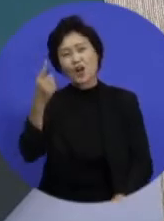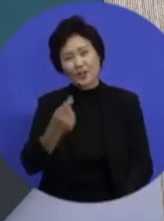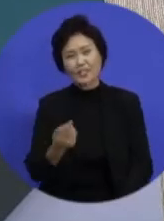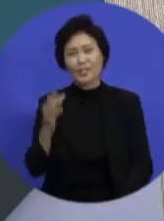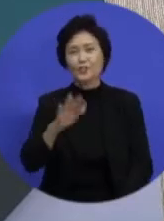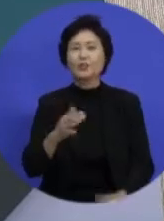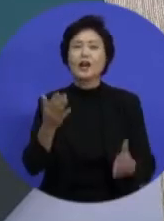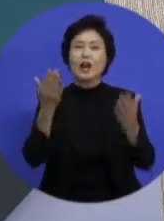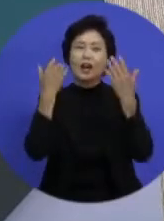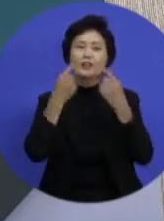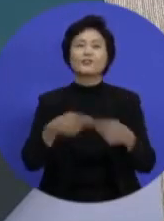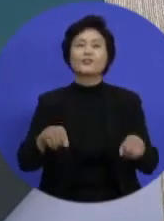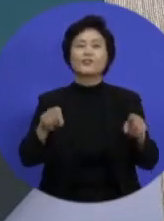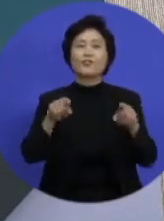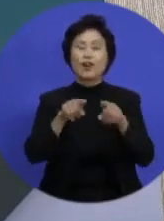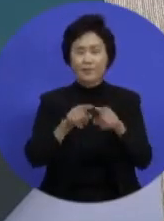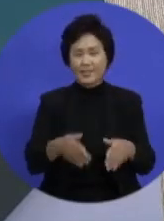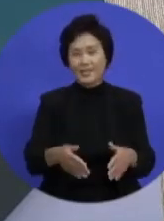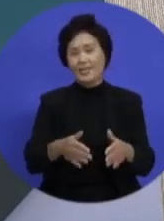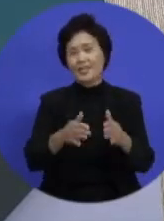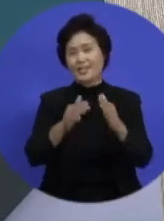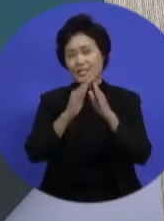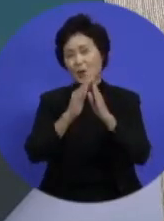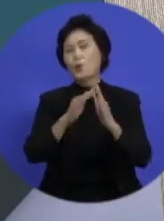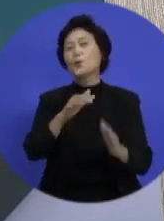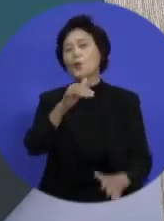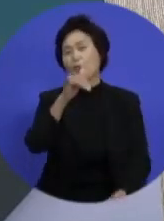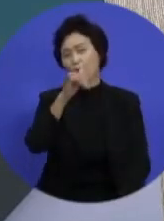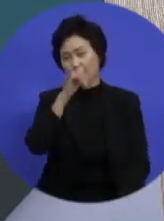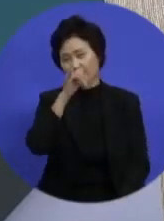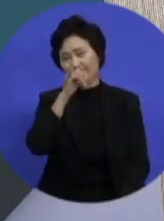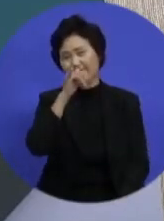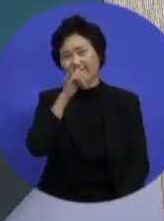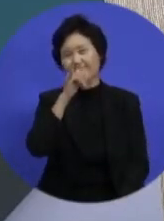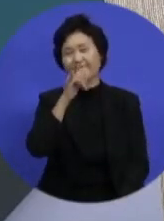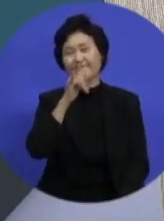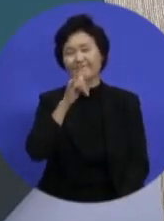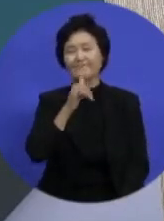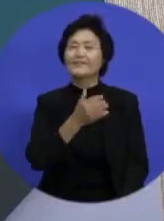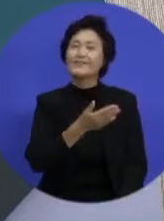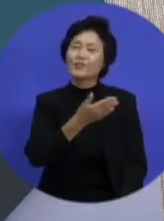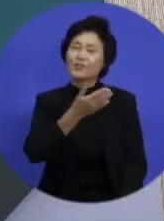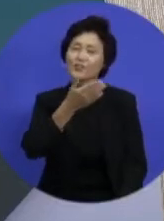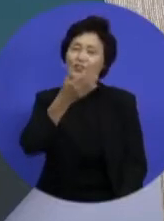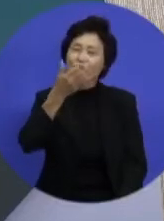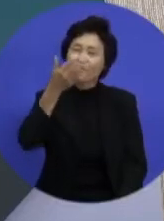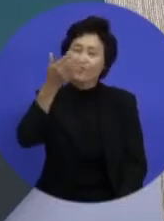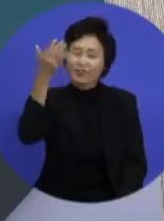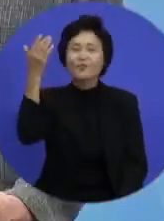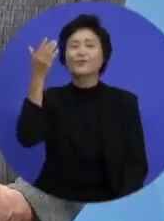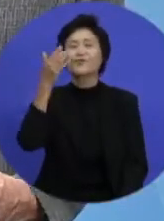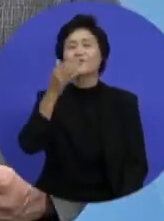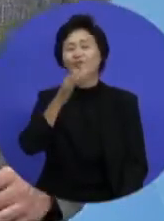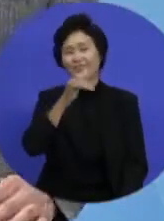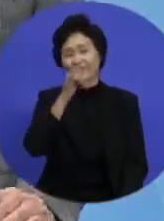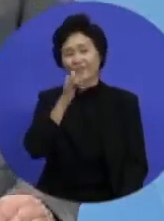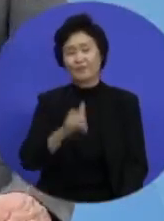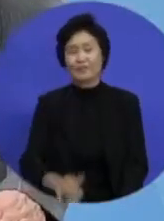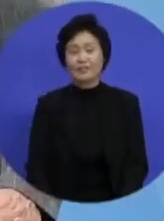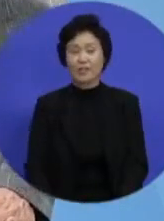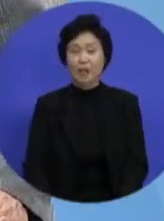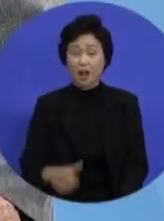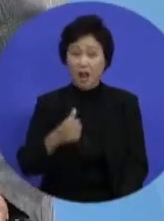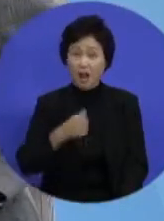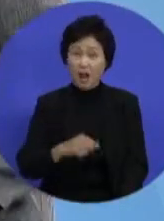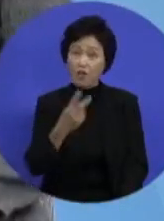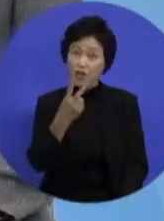세워가면 정말 그런 삶을 준비하는 학교, 예수제자 학교로 세워갈 수 있지 않을까 하고 꿈을 꾸고 있습니다. 그럼 그 두 아들이 이번에